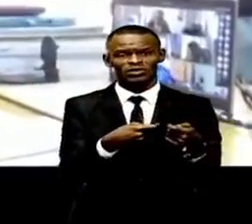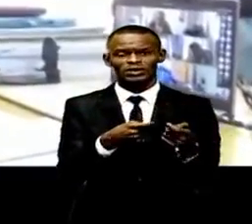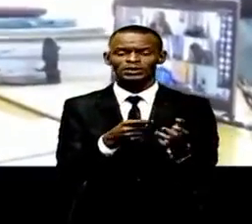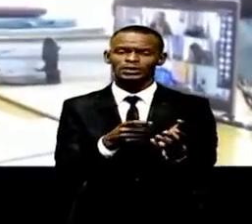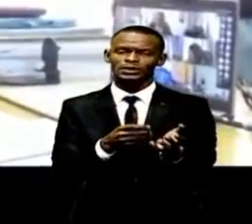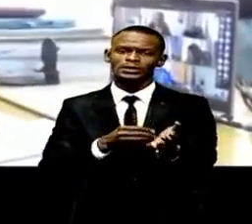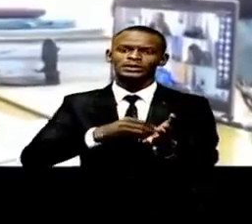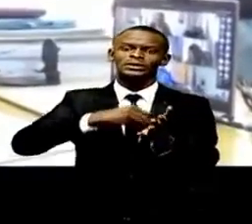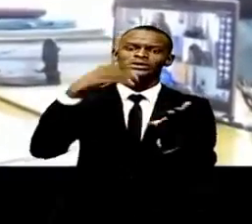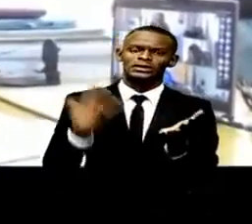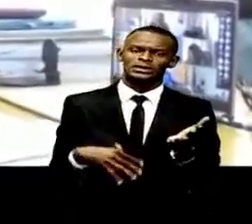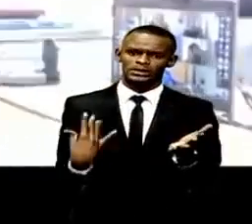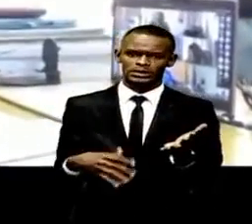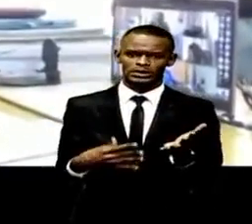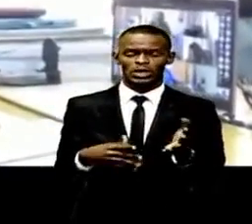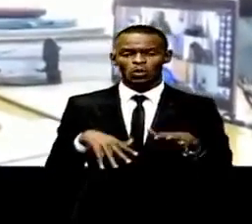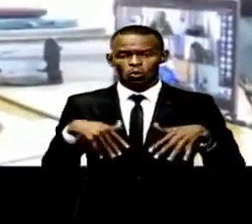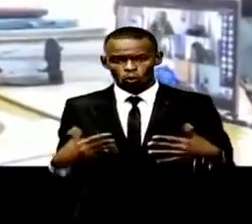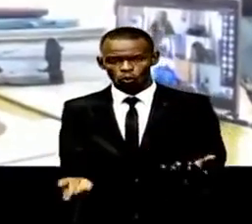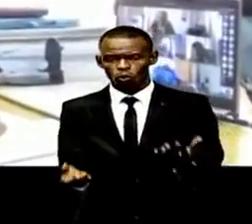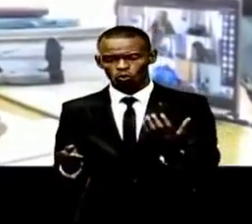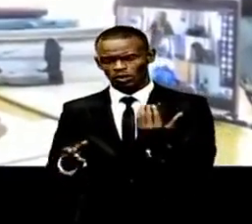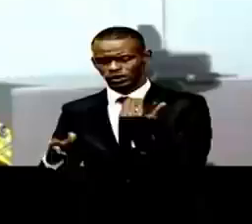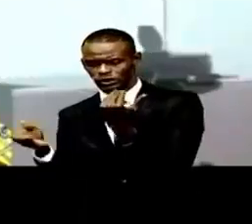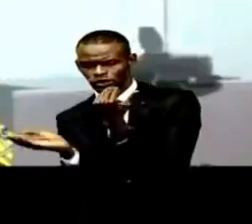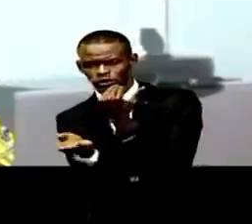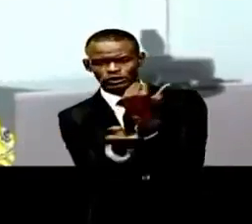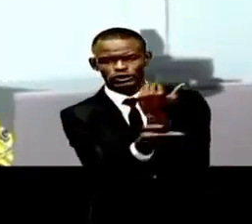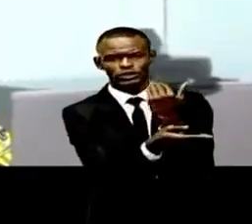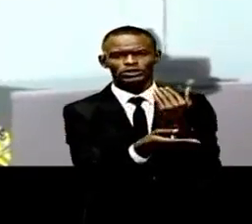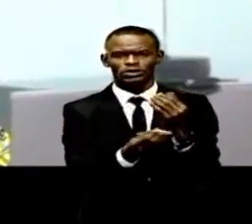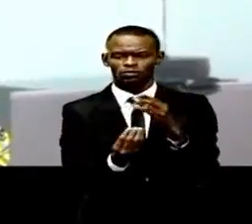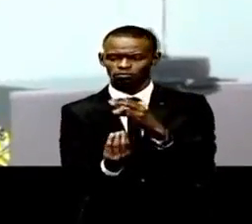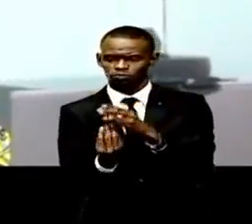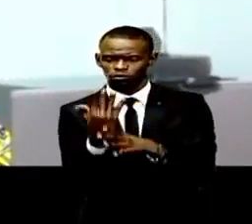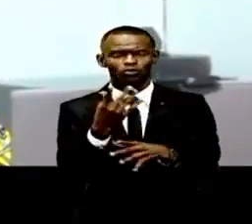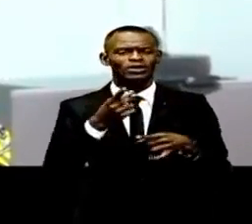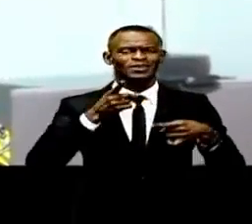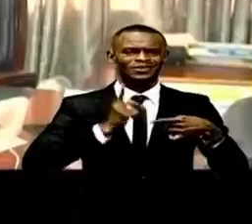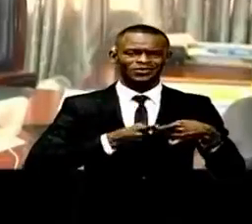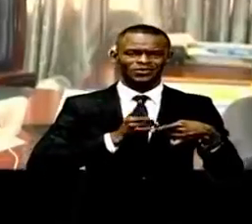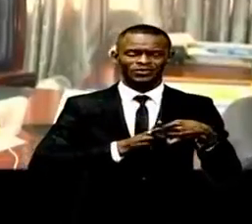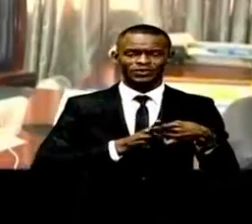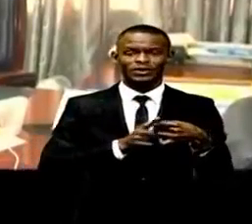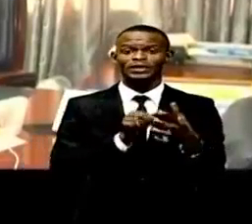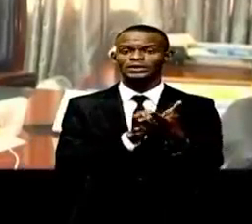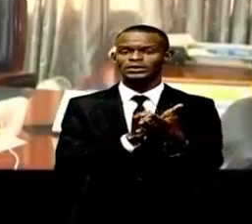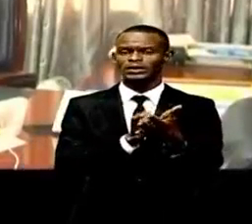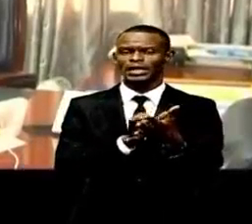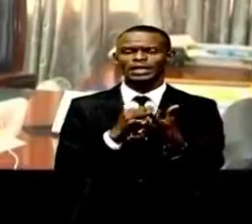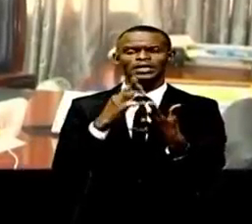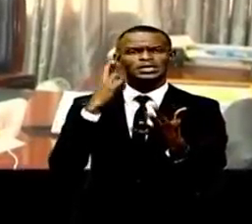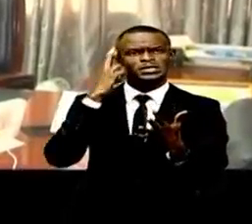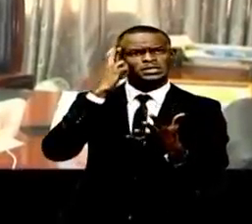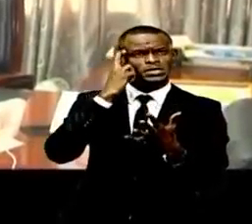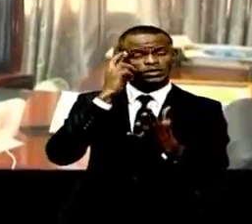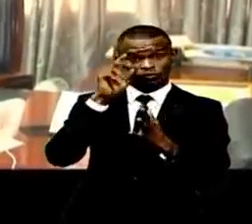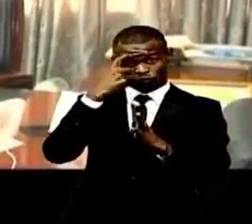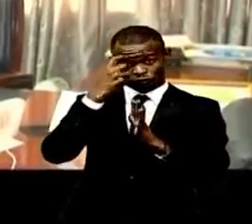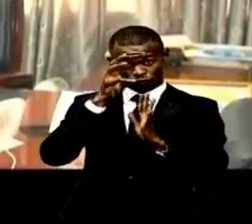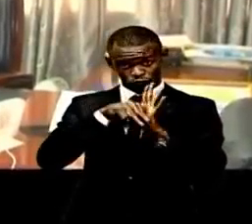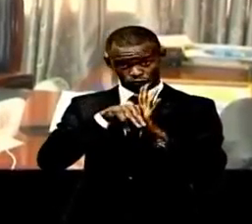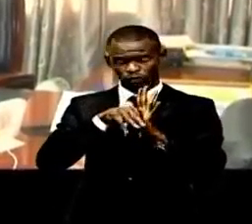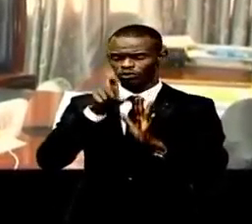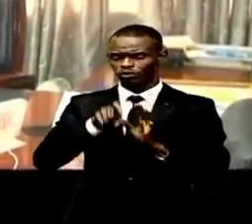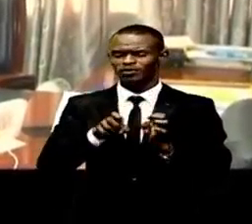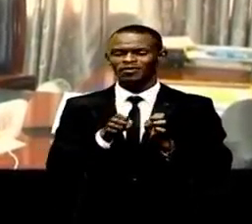résolution de cet épineux problème exige du gouvernement l'adoption d'une approche stratégique multisectorielle inclusive et